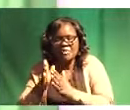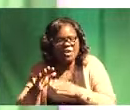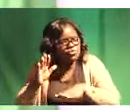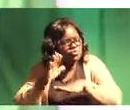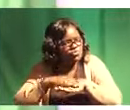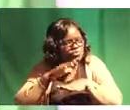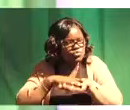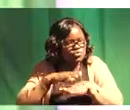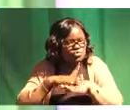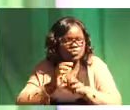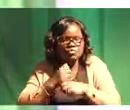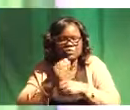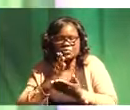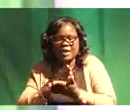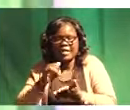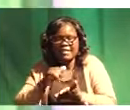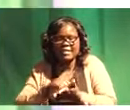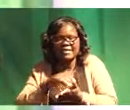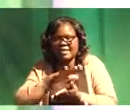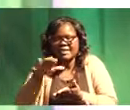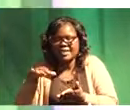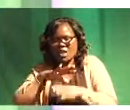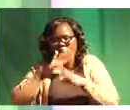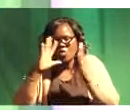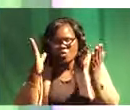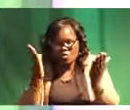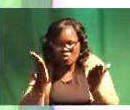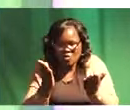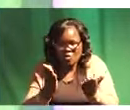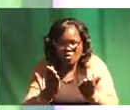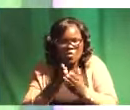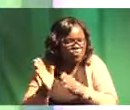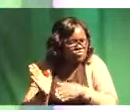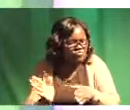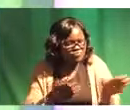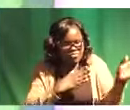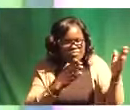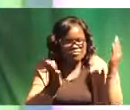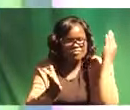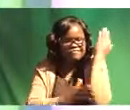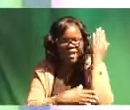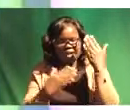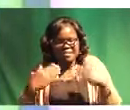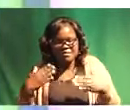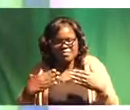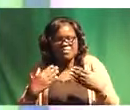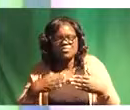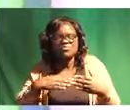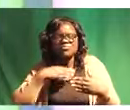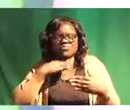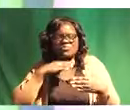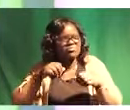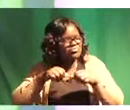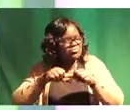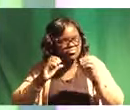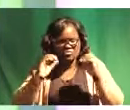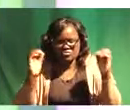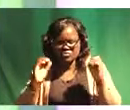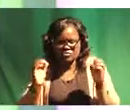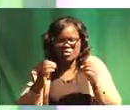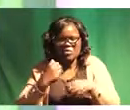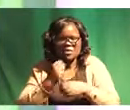kamili ya kuhakikisha kwamba hii sehemu yenu yote tunaondoa wakora, wananchi wasipoteze maisha yao, na tuhakikisha